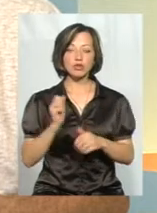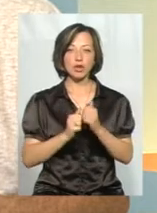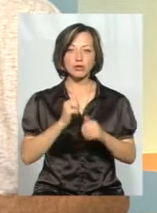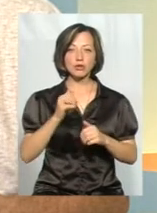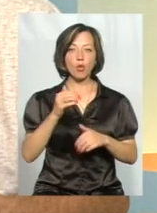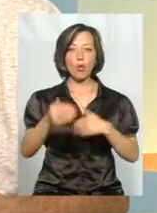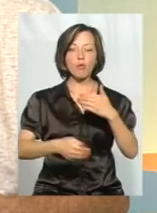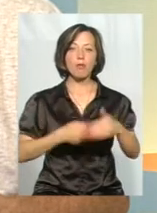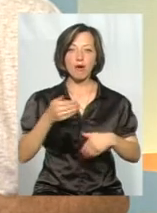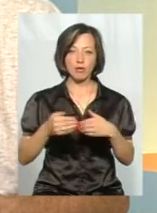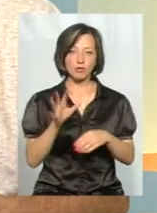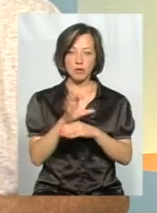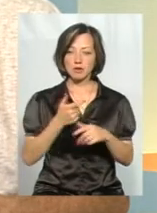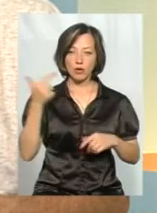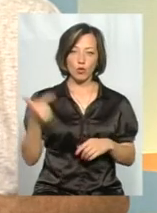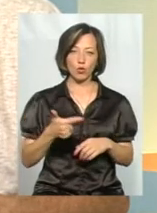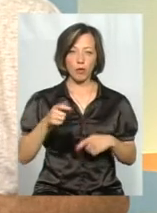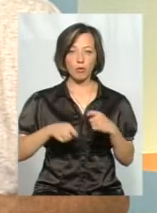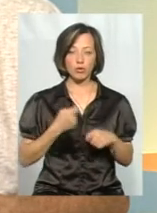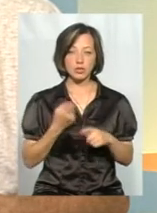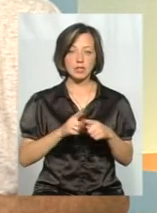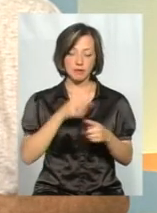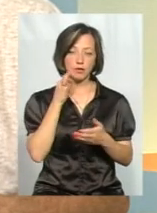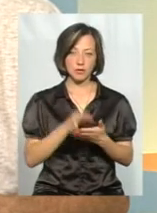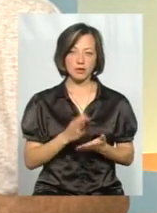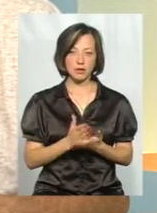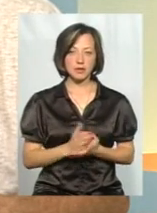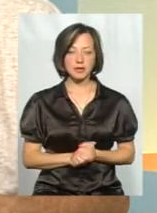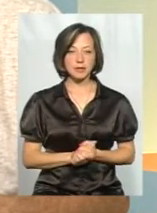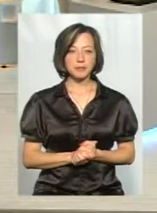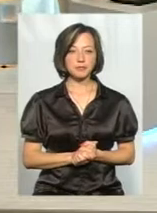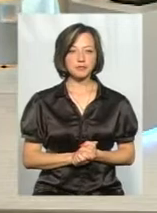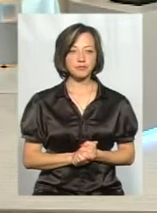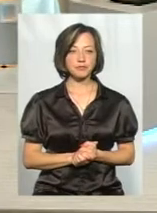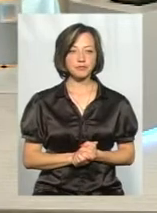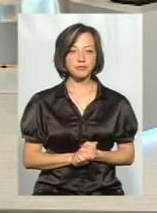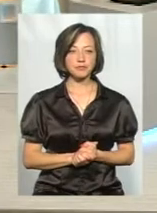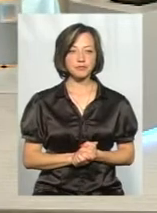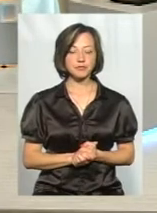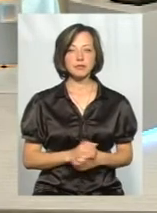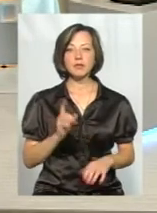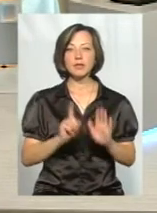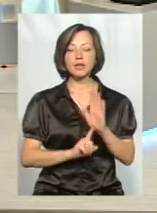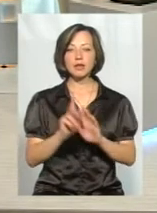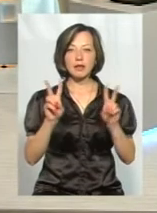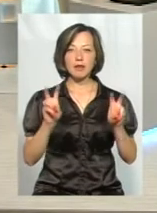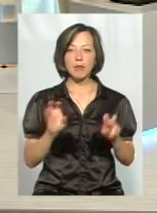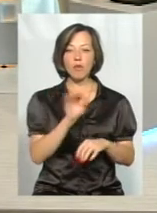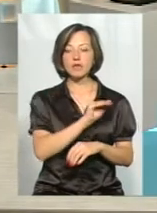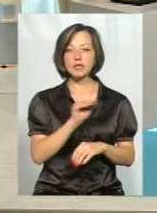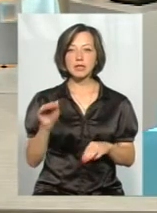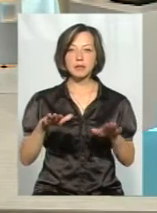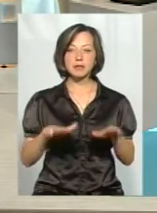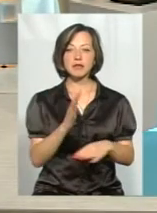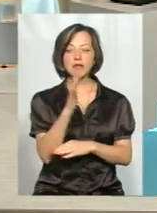купають собак. Угу. Це є також грубе порушення, і так за це є відповідальність. Тобто, якщо вже торкнулися цієї теми стосовно офіційних місць для вигулу